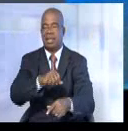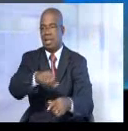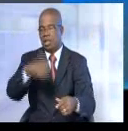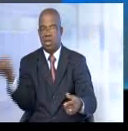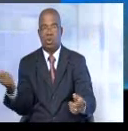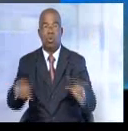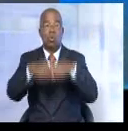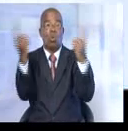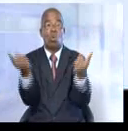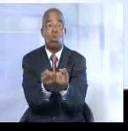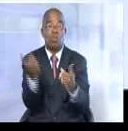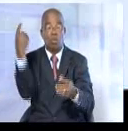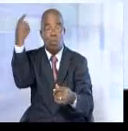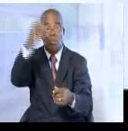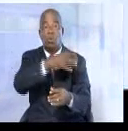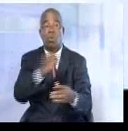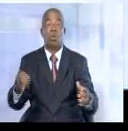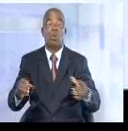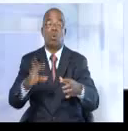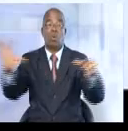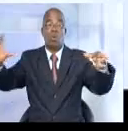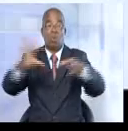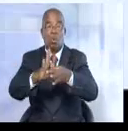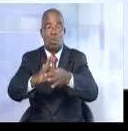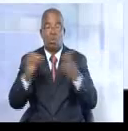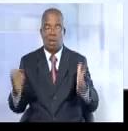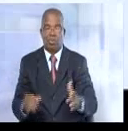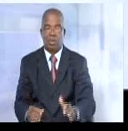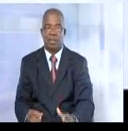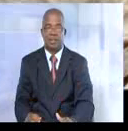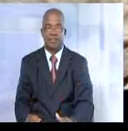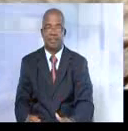avec Angela Merkel, surtout la question du nucléaire.